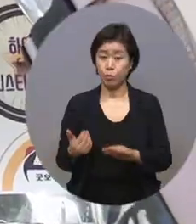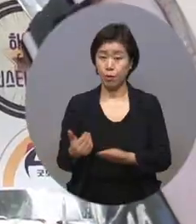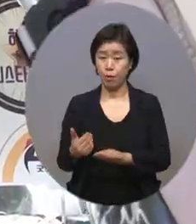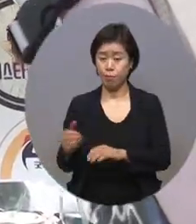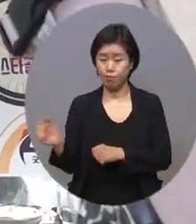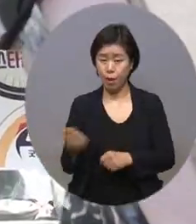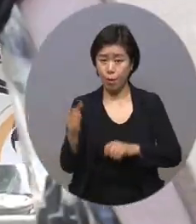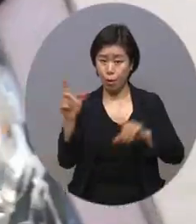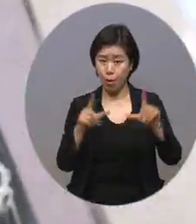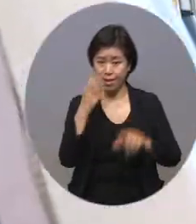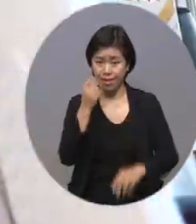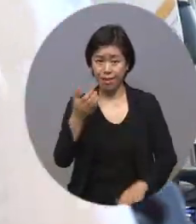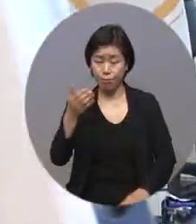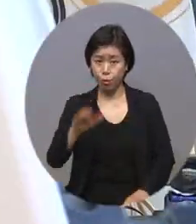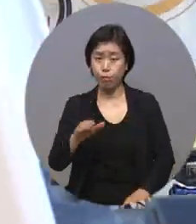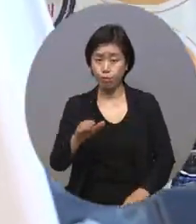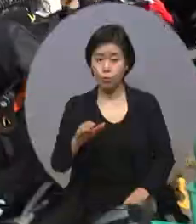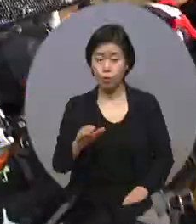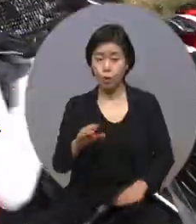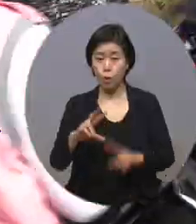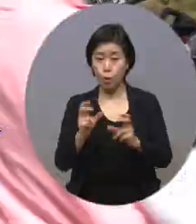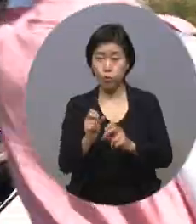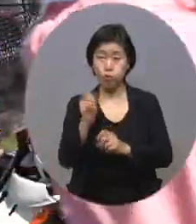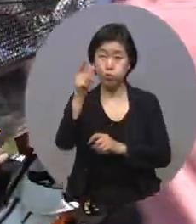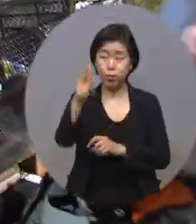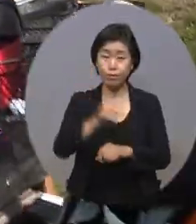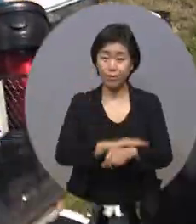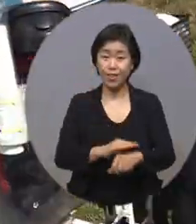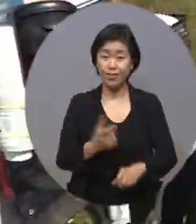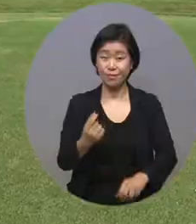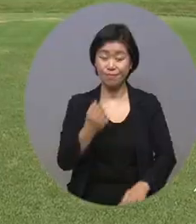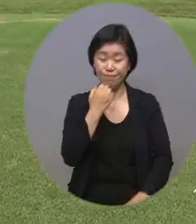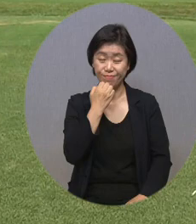지겹다, 지겨워, 연아야. 아, 지겨워. 아, 너야.